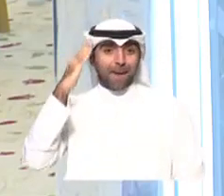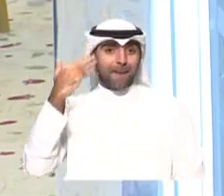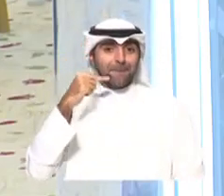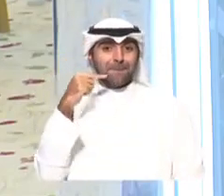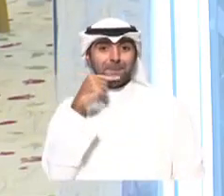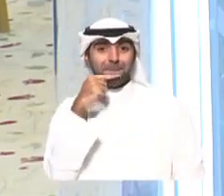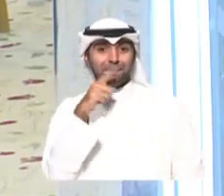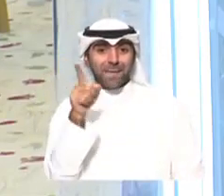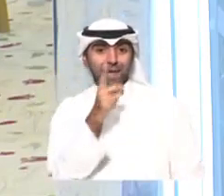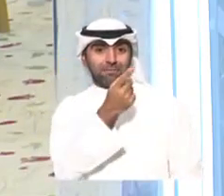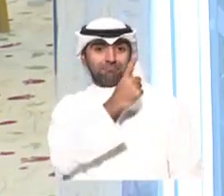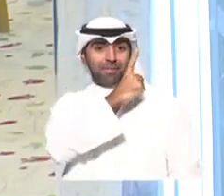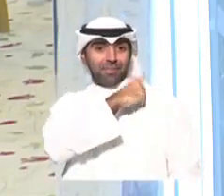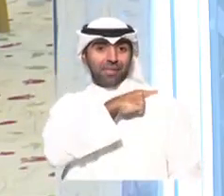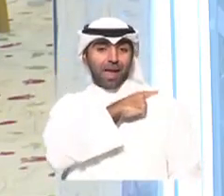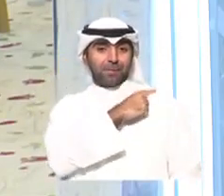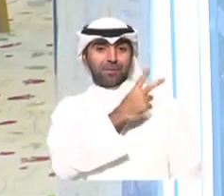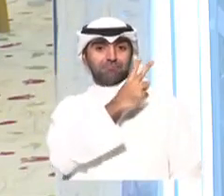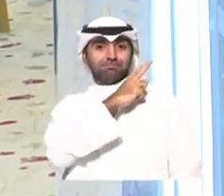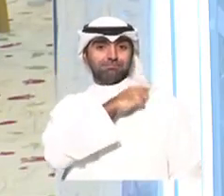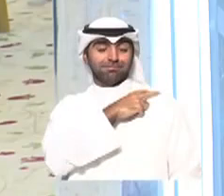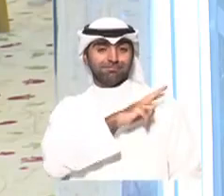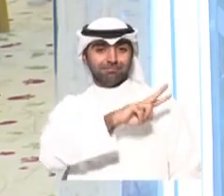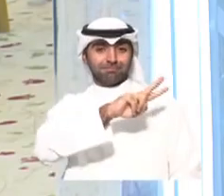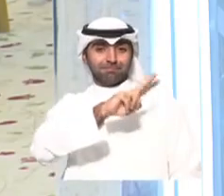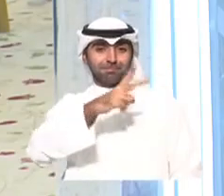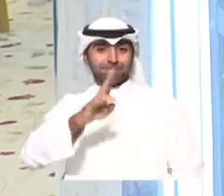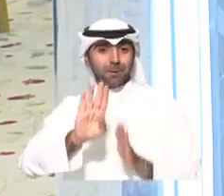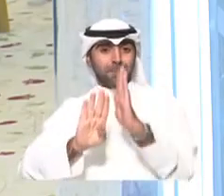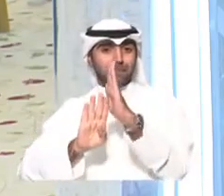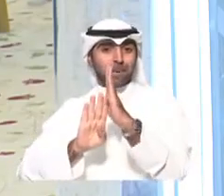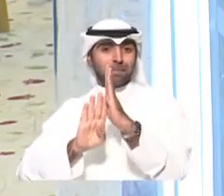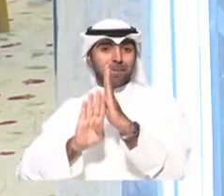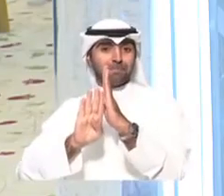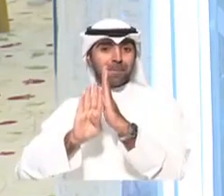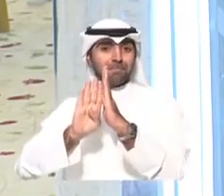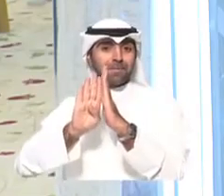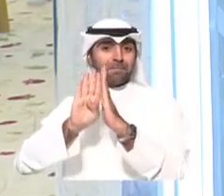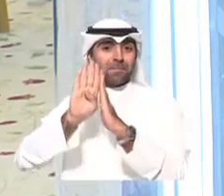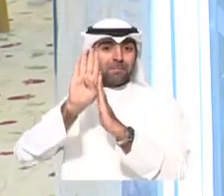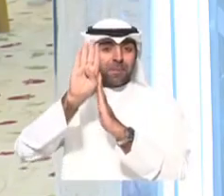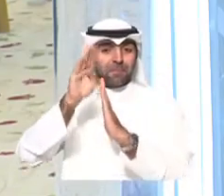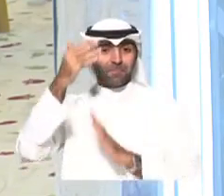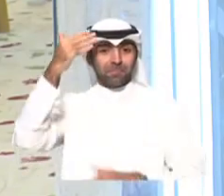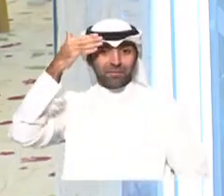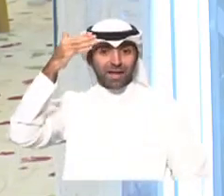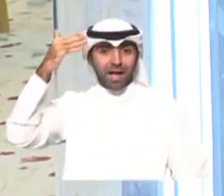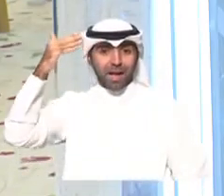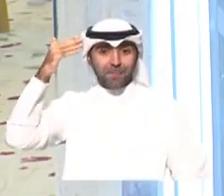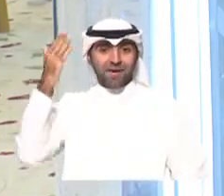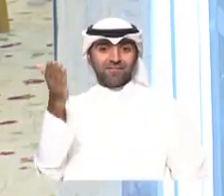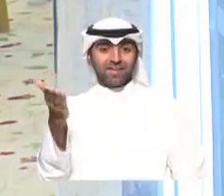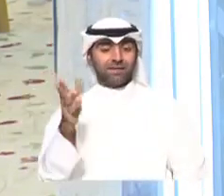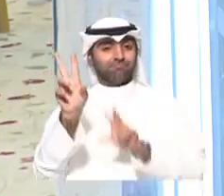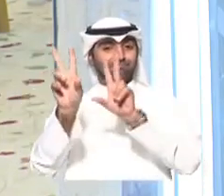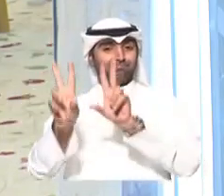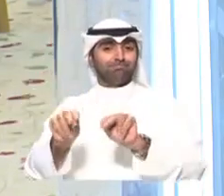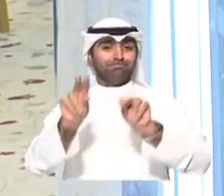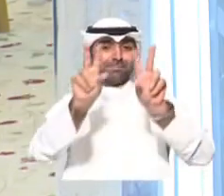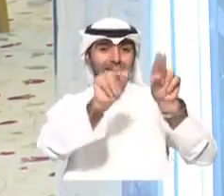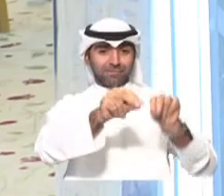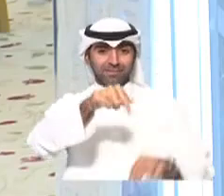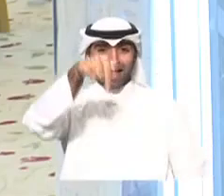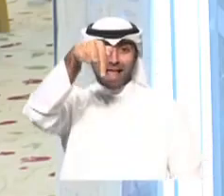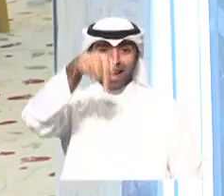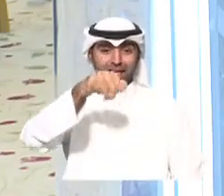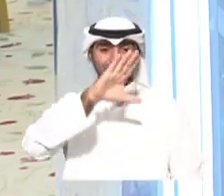المستهدفة بالبداية هم موظفات عاملات في تحت مظلة وزارة الدفاع، فبالنسبة لنا ما راح يكون